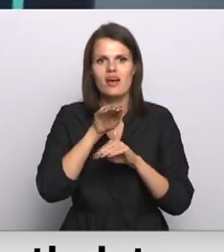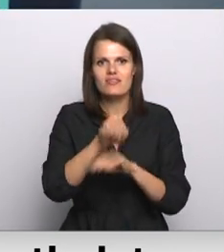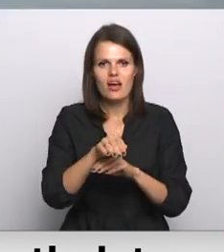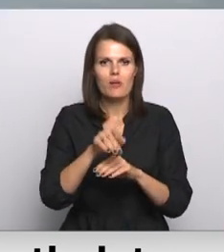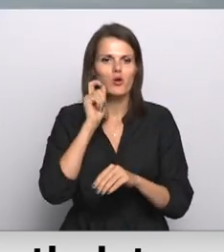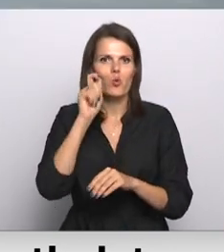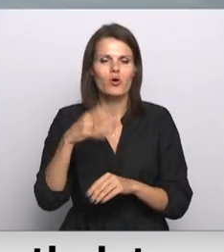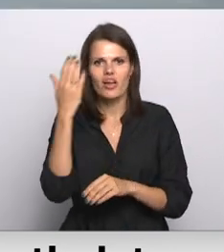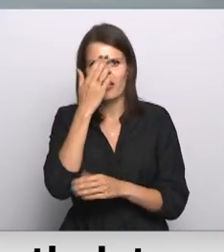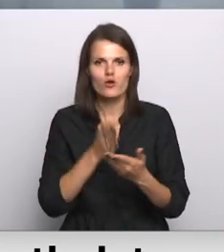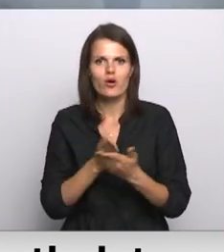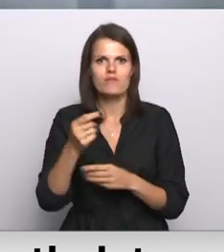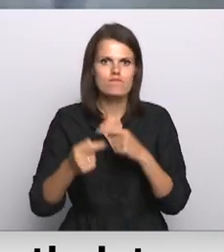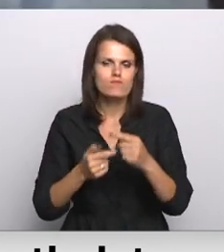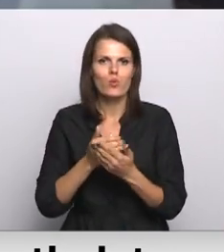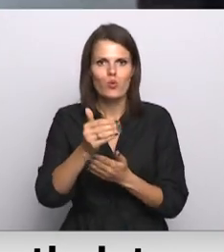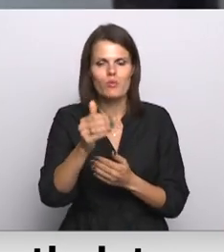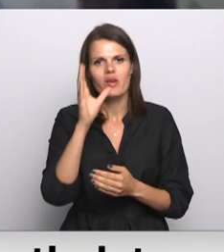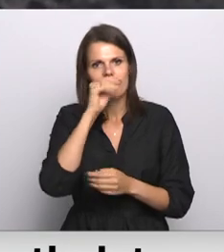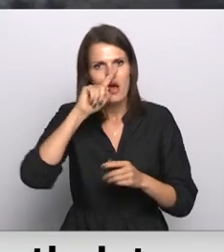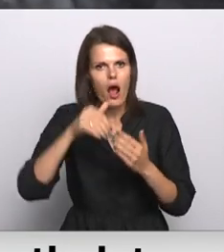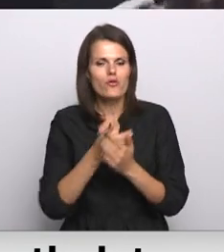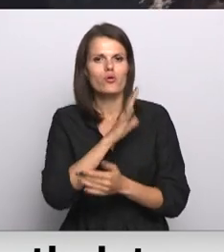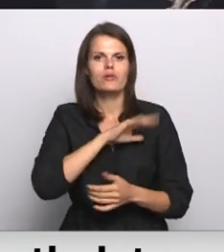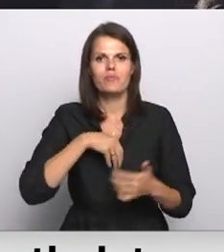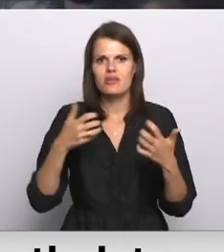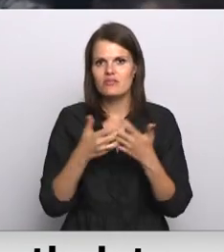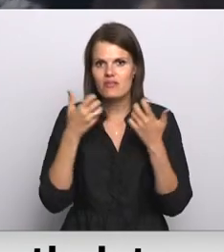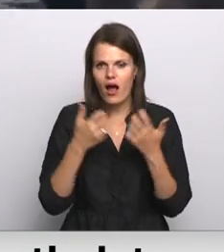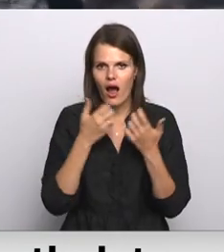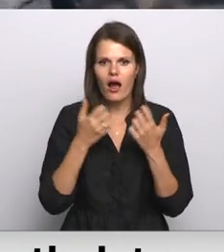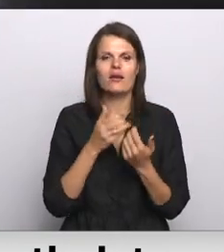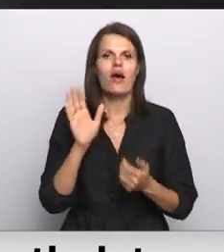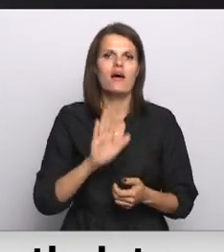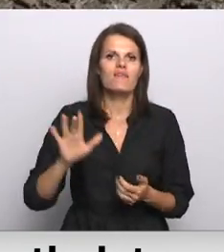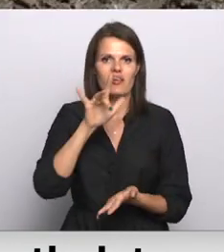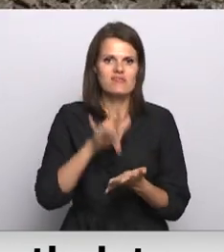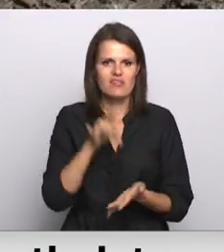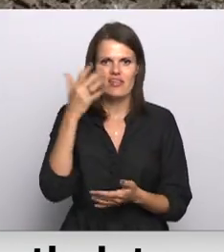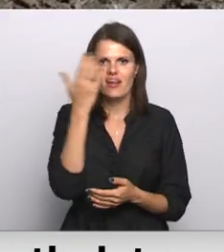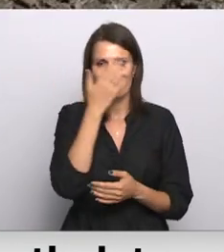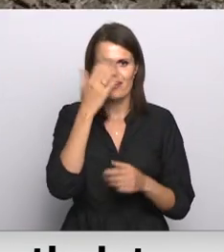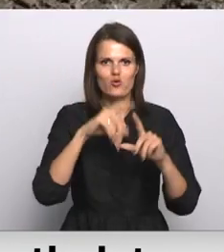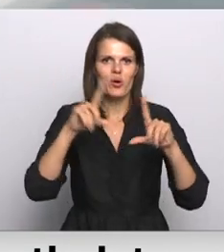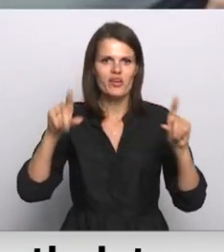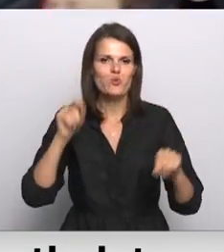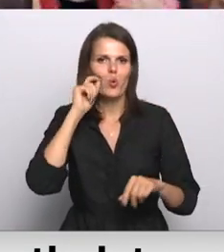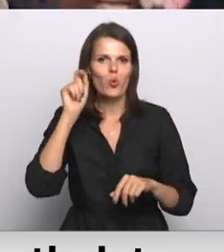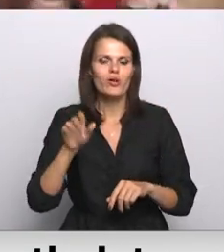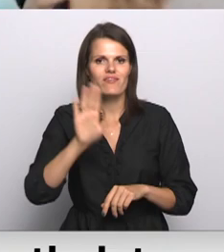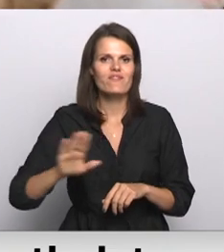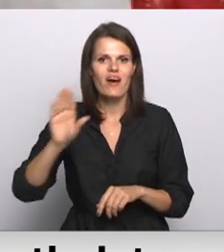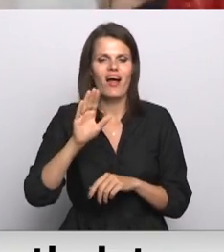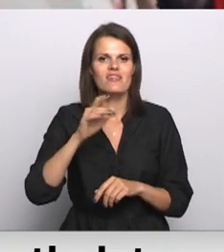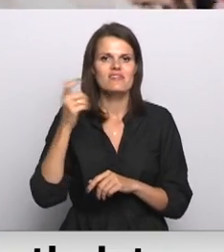kino industrijas nepārtrauktību un iespējas atjaunoties pēc kara apstākļos, valsts centrālā kino institūcija Ukrainas valsts